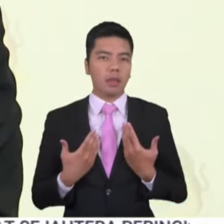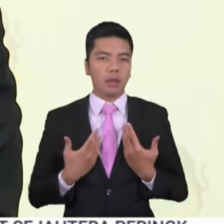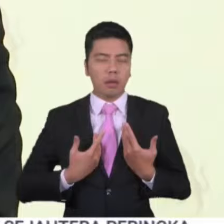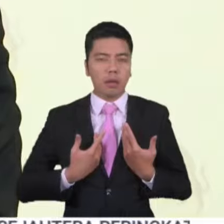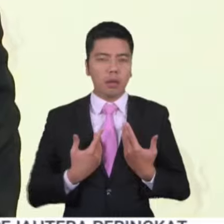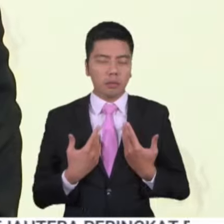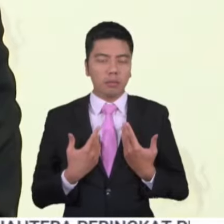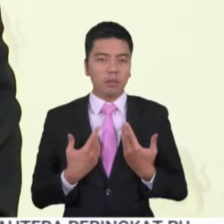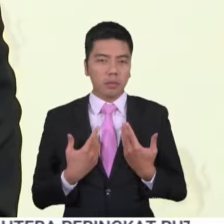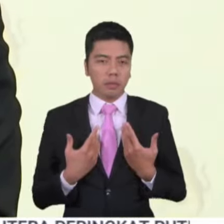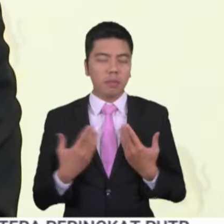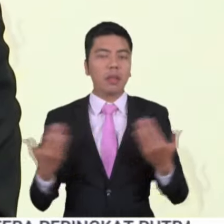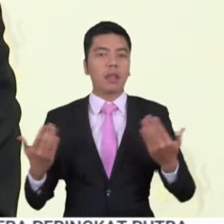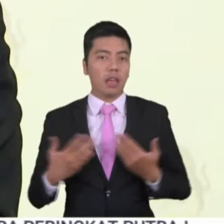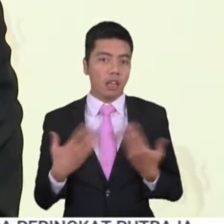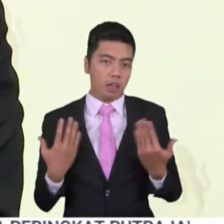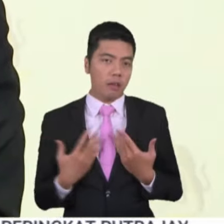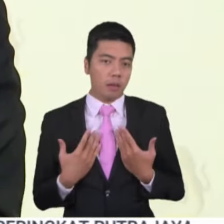penganjuran dan juga